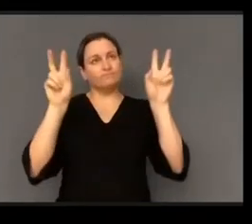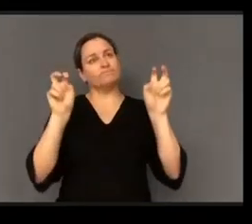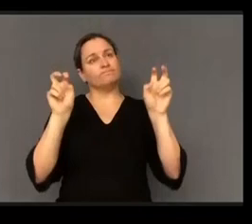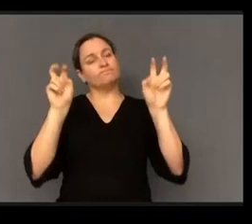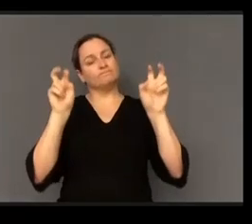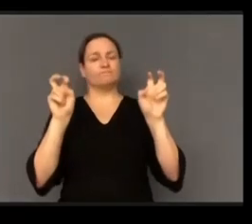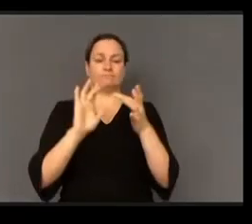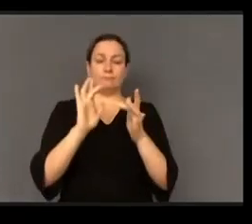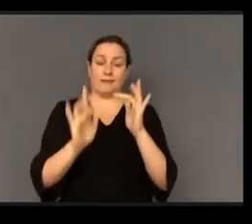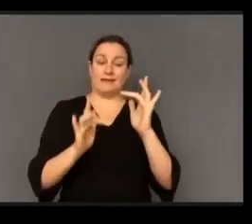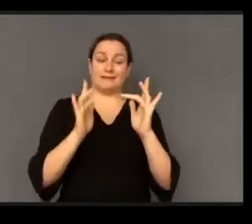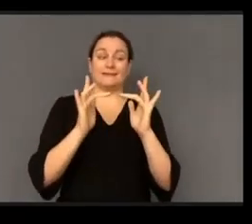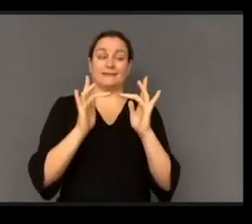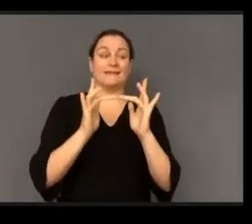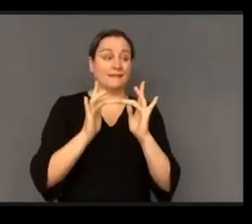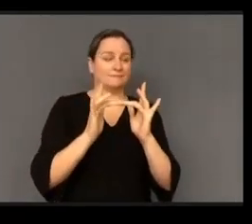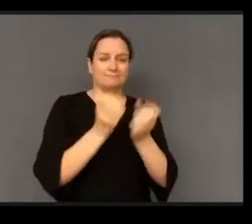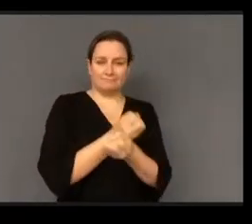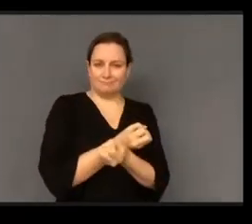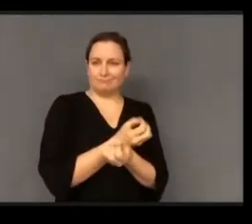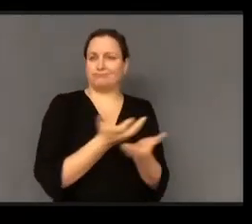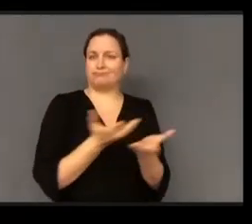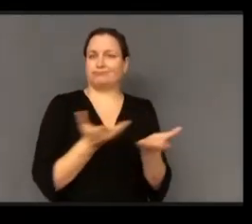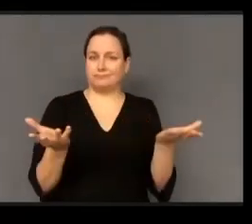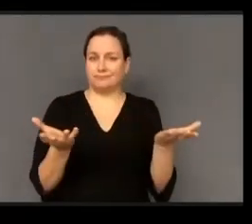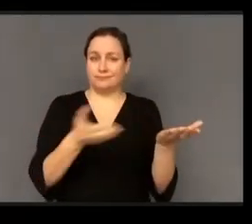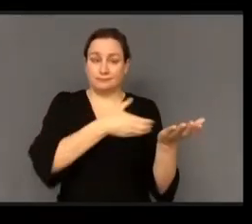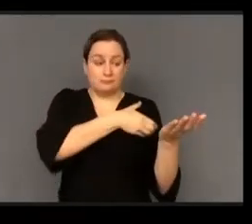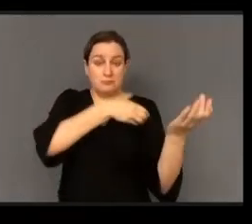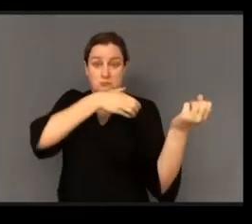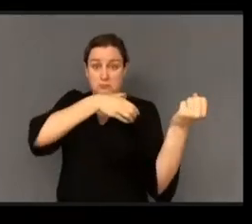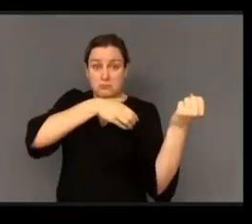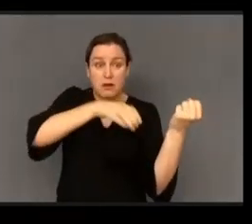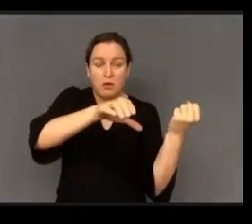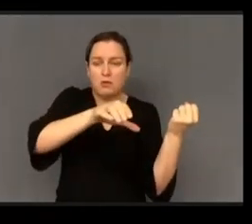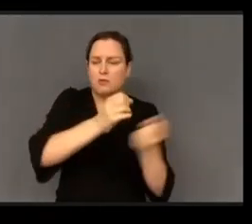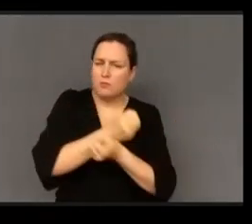我们期待的互联网，为所有人赋权的互联网。